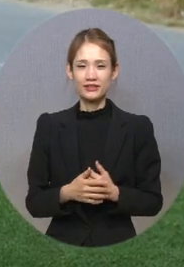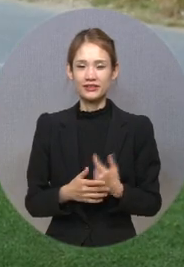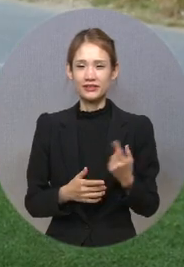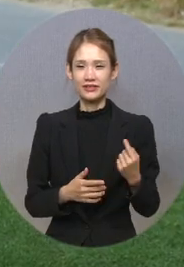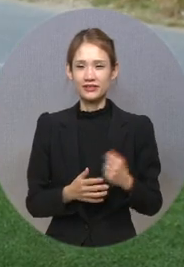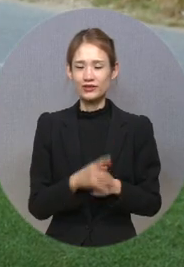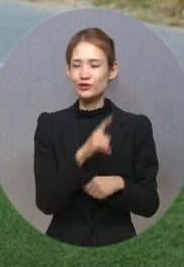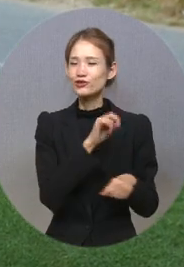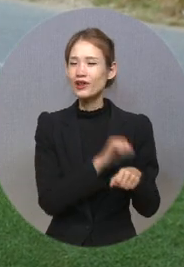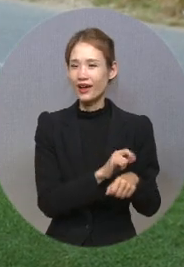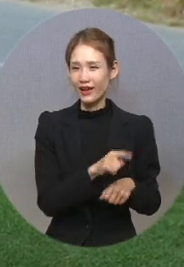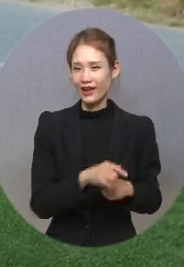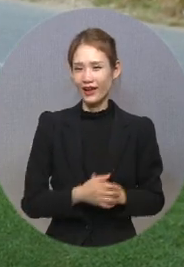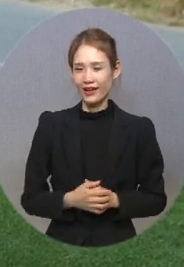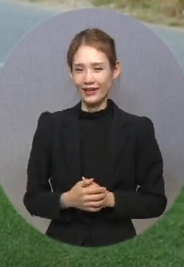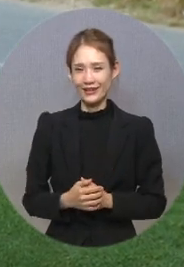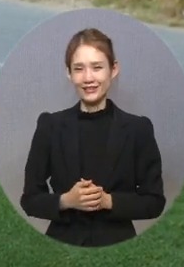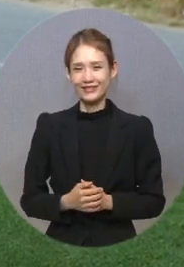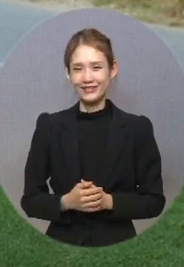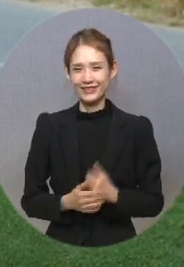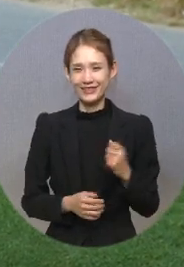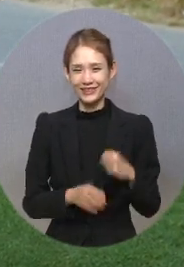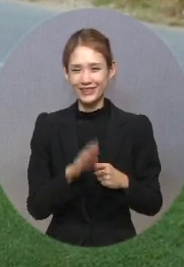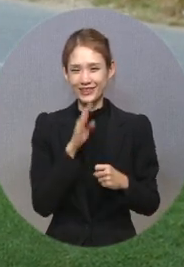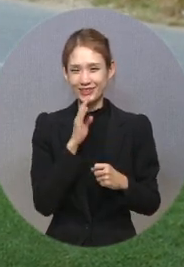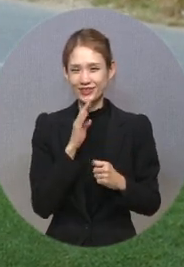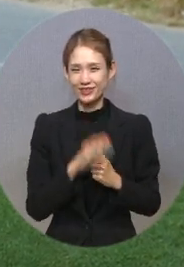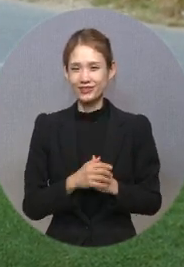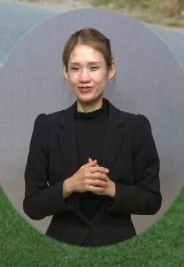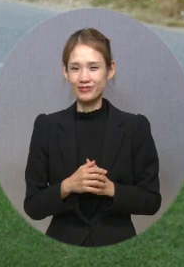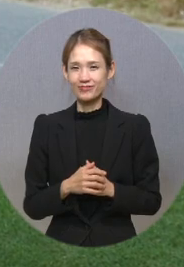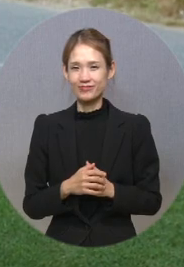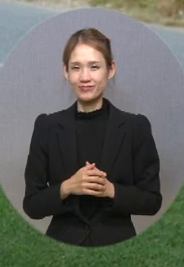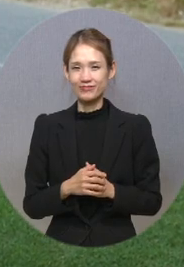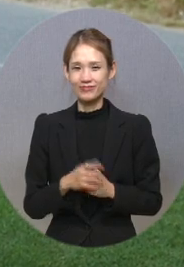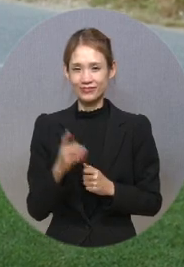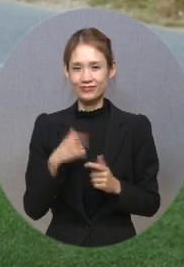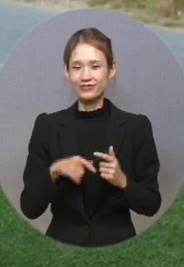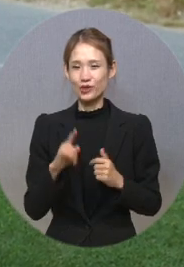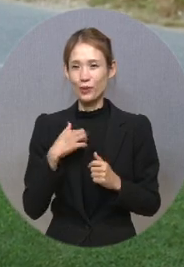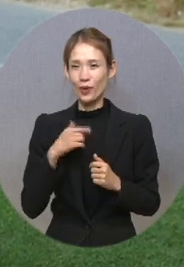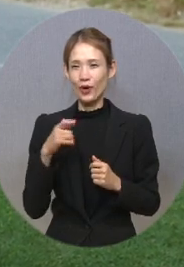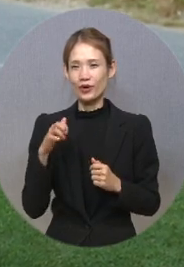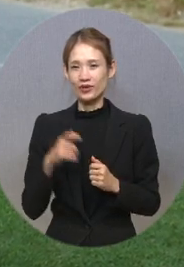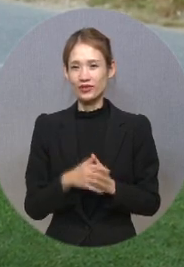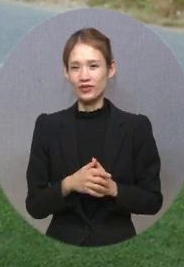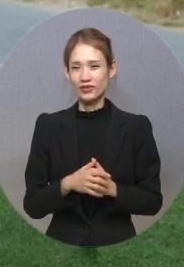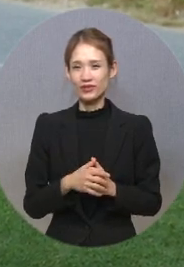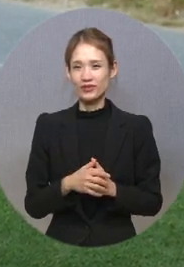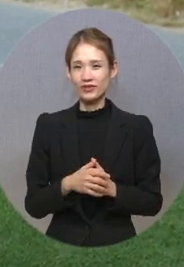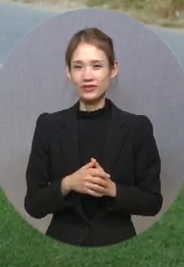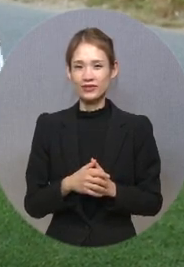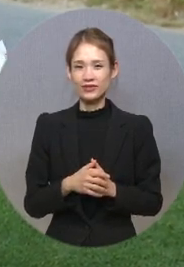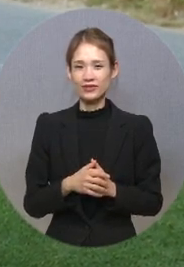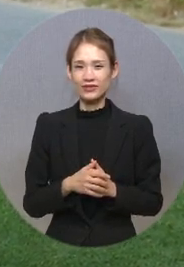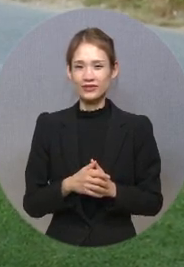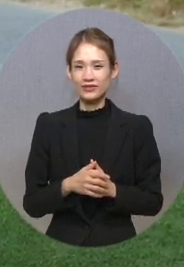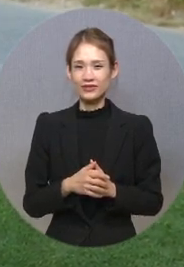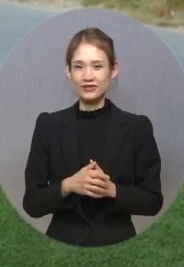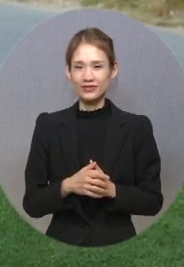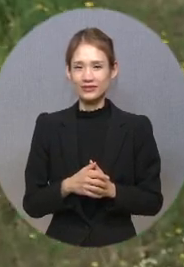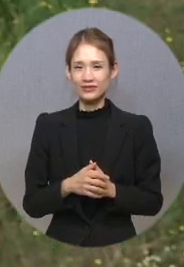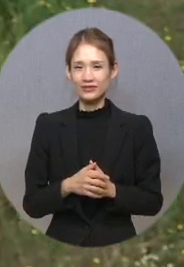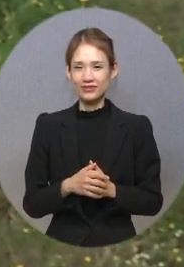다 잘하잖아. 아 잘하네. 뻥커. 야 나 뻥커 한 번 할게. 그리고 또 있어. 뻥커 한 번. 자 보자. 뻥커. 아이.